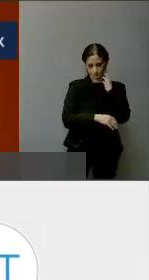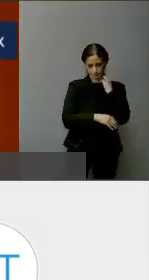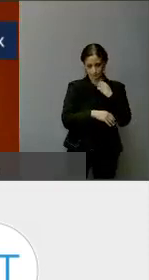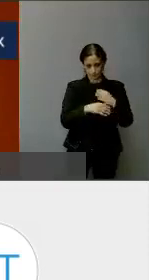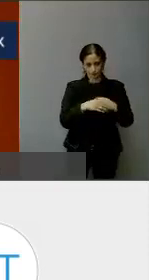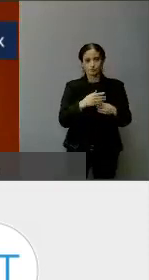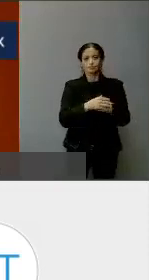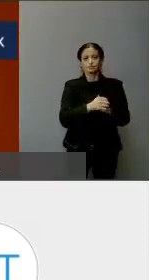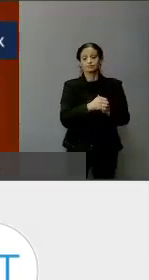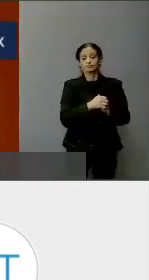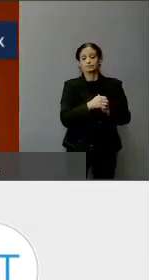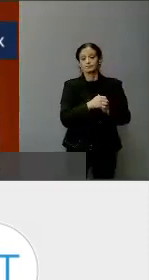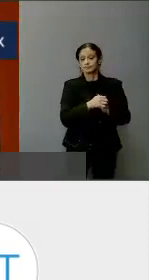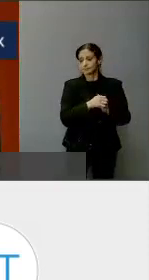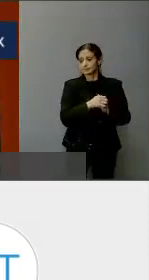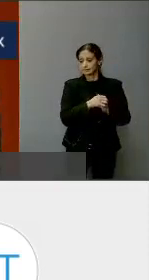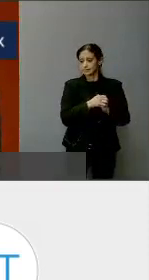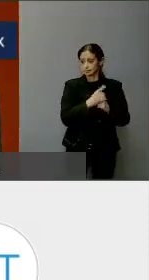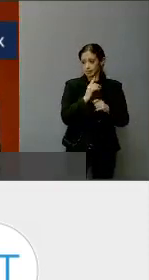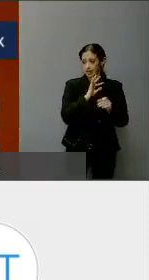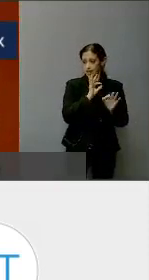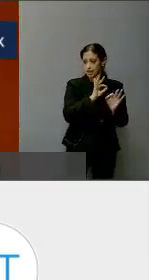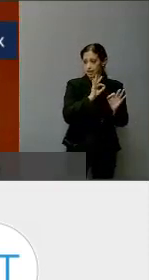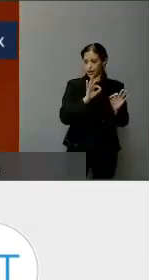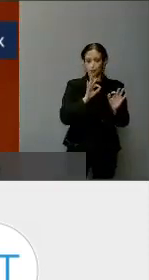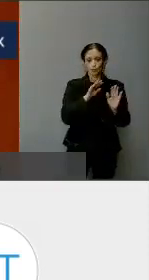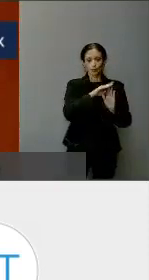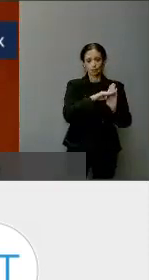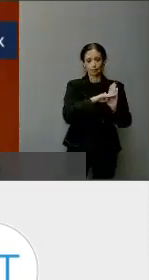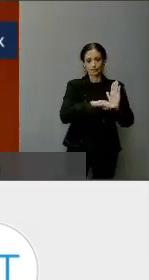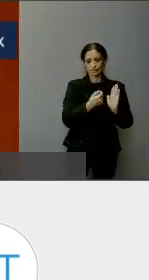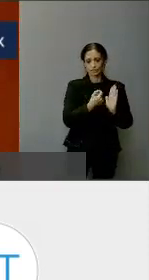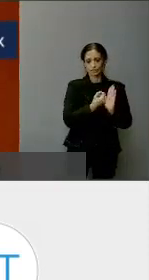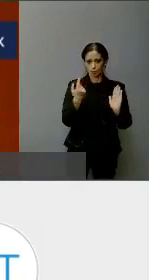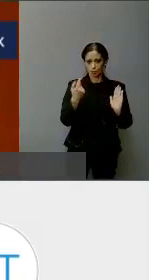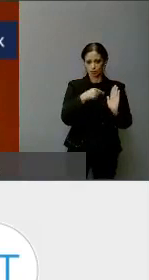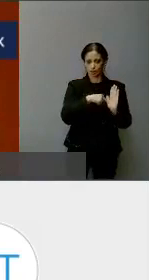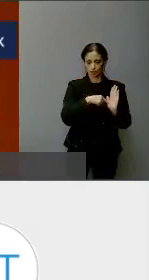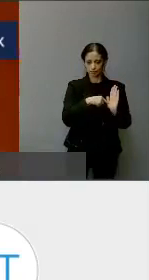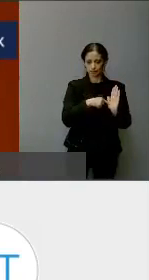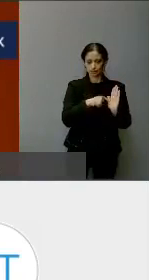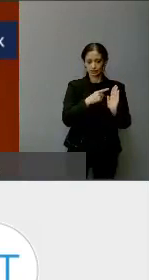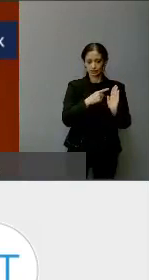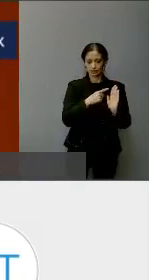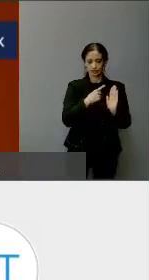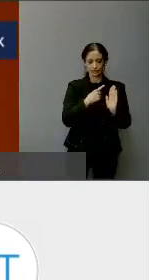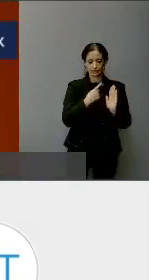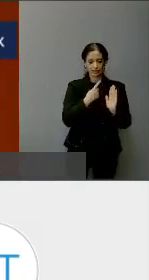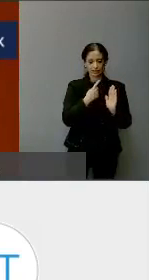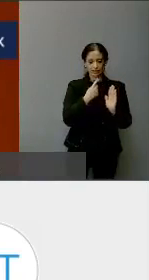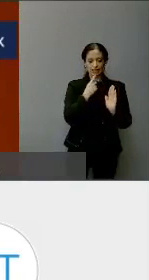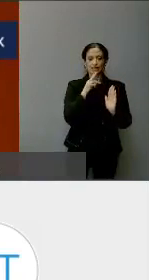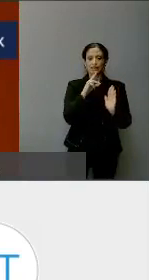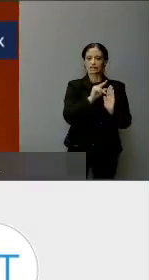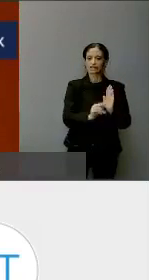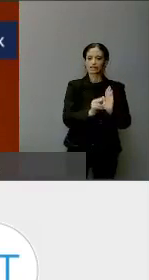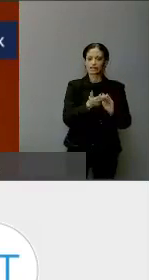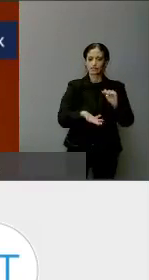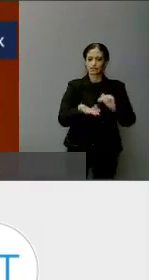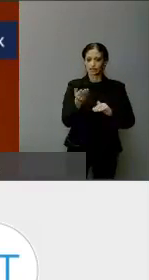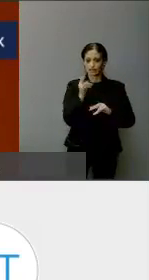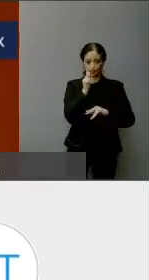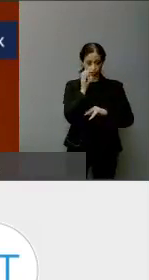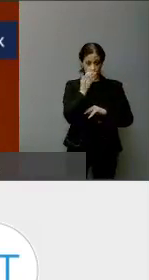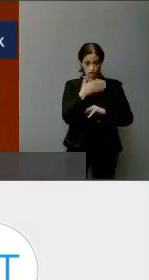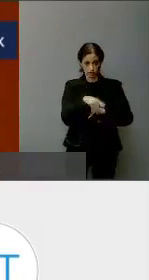qui richiamo alcuni passaggi fondamentali della proposta di vedere la reazione della sopraintendenza come osservazione